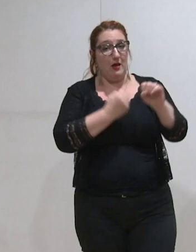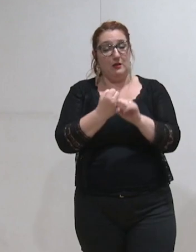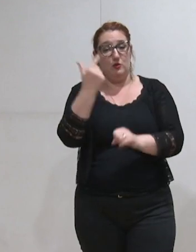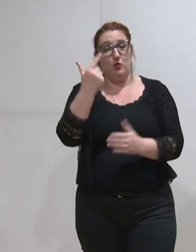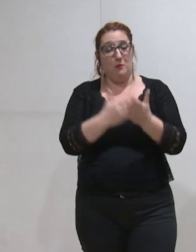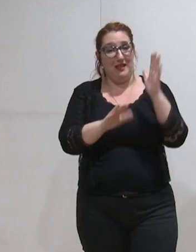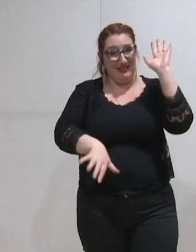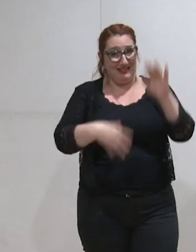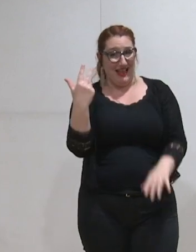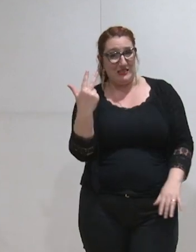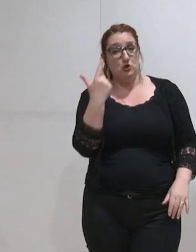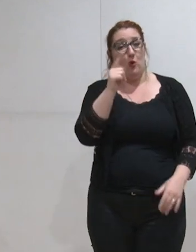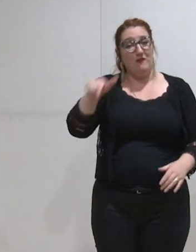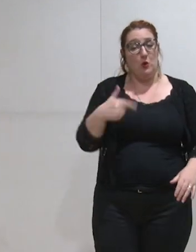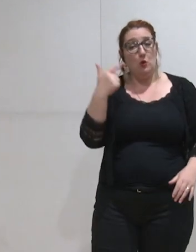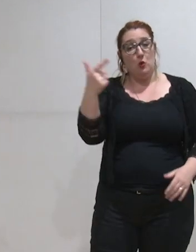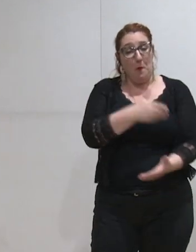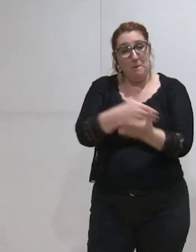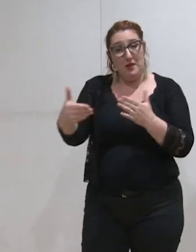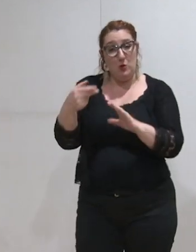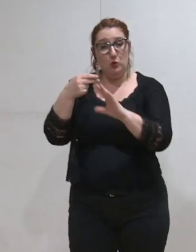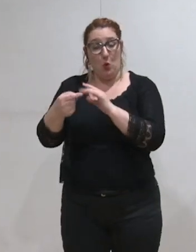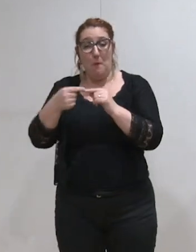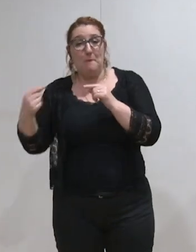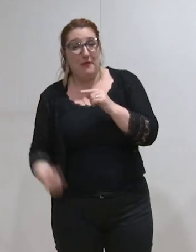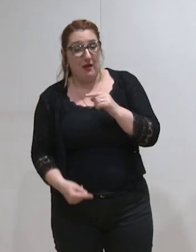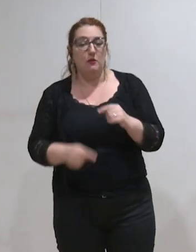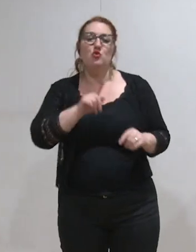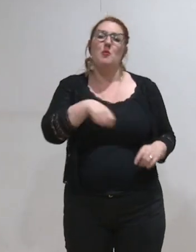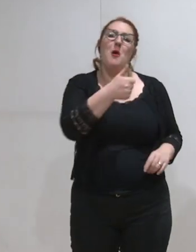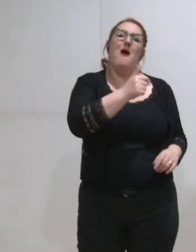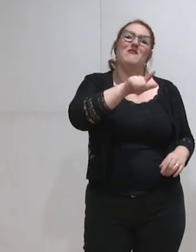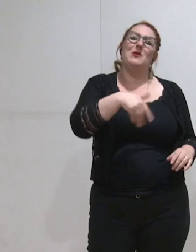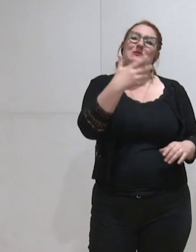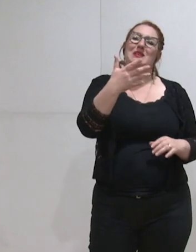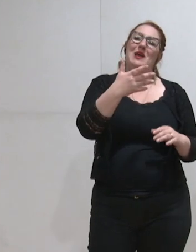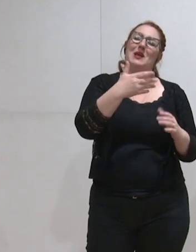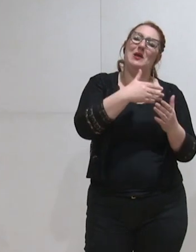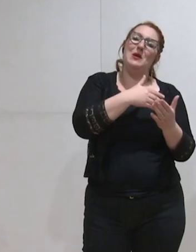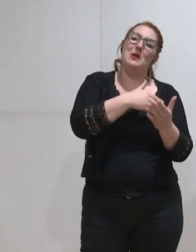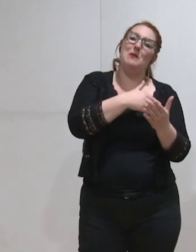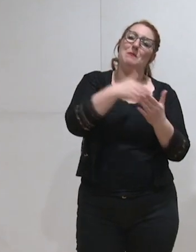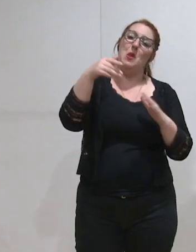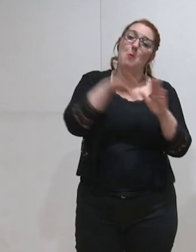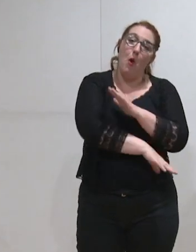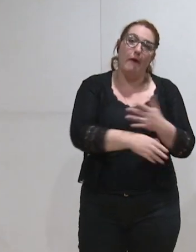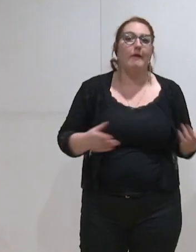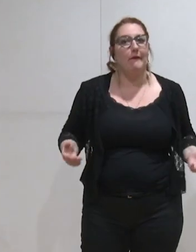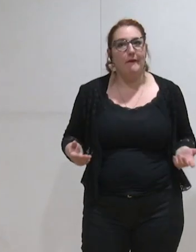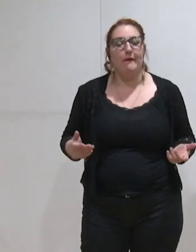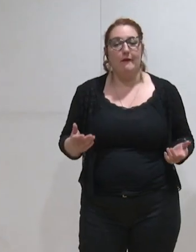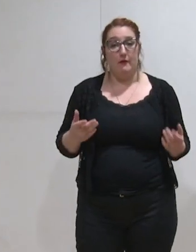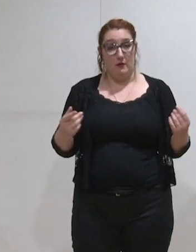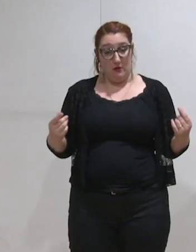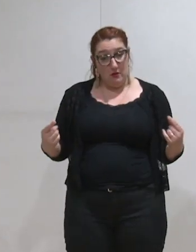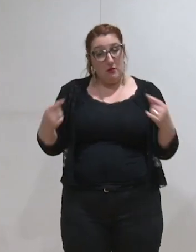d'euros soit 1,5 million de plus plus que ce qui était annoncé antérieurement alors même que les actionnaires dont le